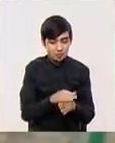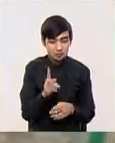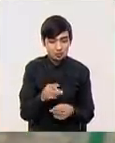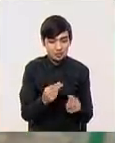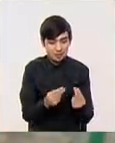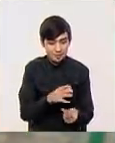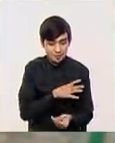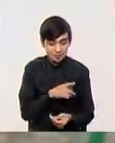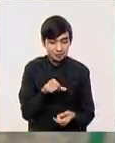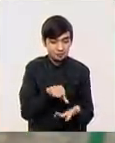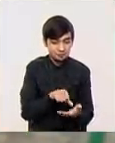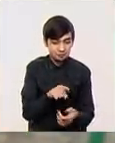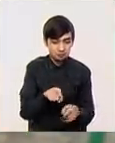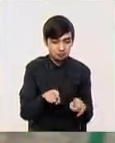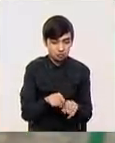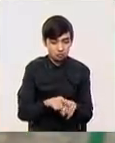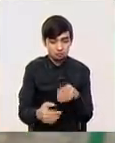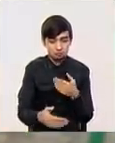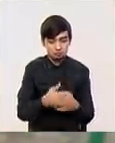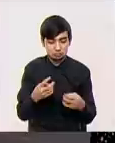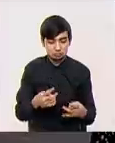адамды да жауапкершілікке тартуға болады.